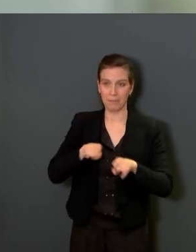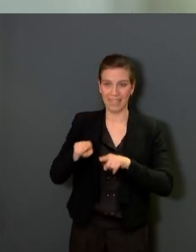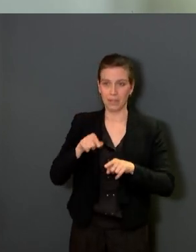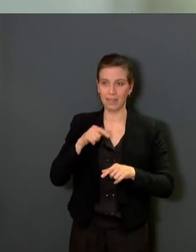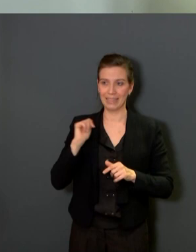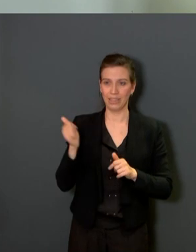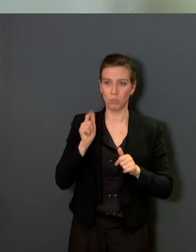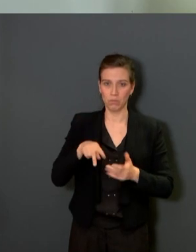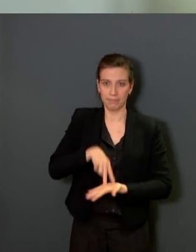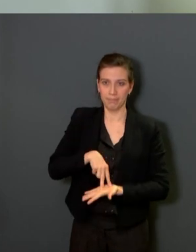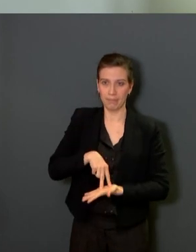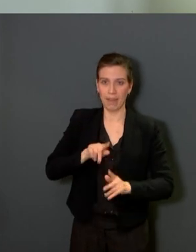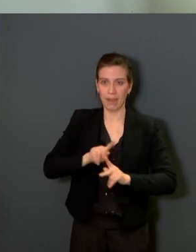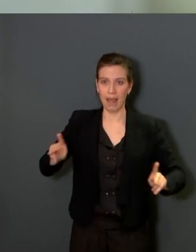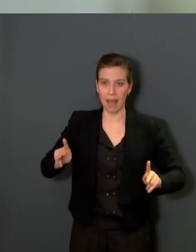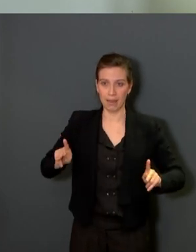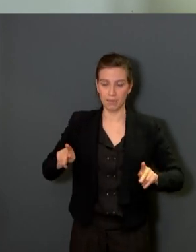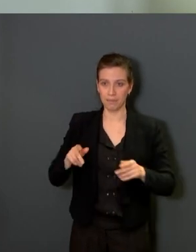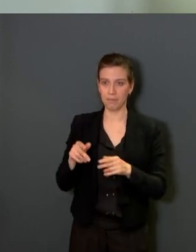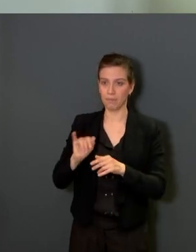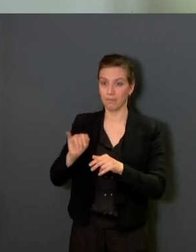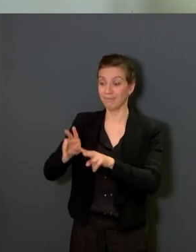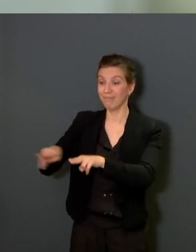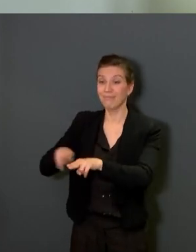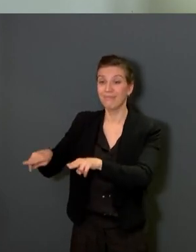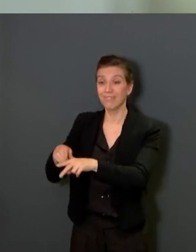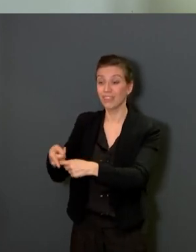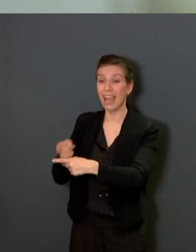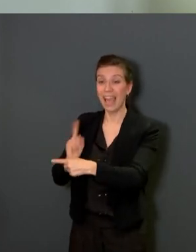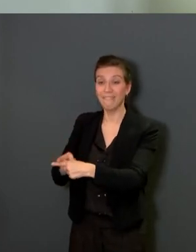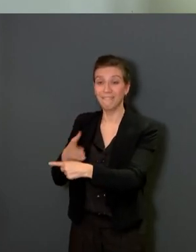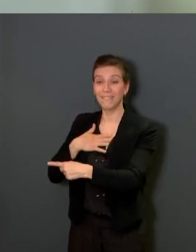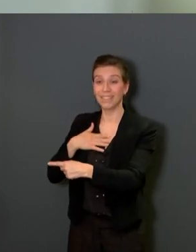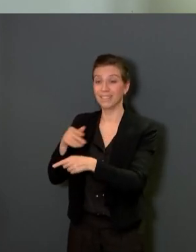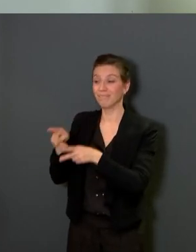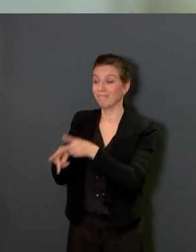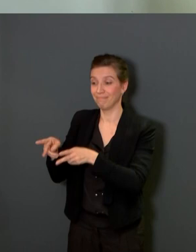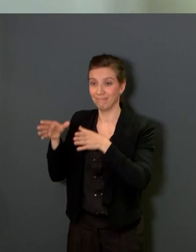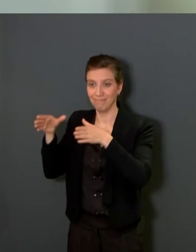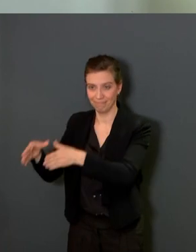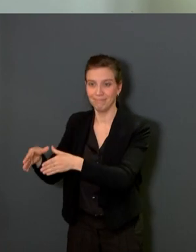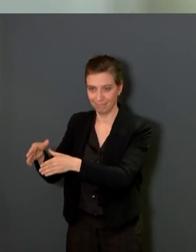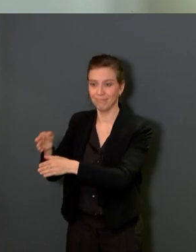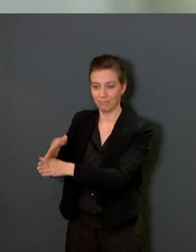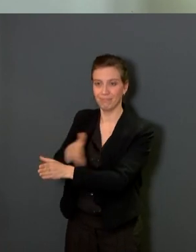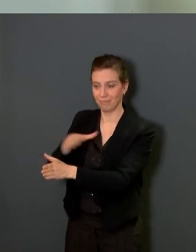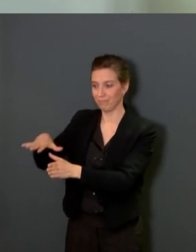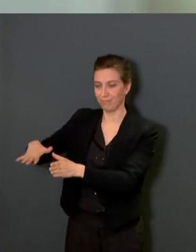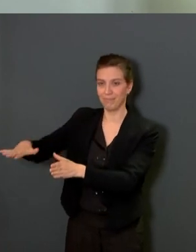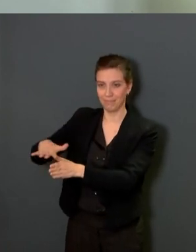intensieve zorg moeten kunnen beschikbaar hebben voor patiënten met COVID. Maar ik zeg dit vooral om de volgende